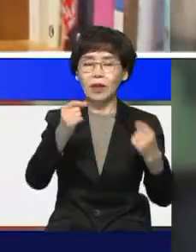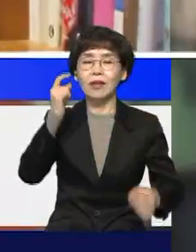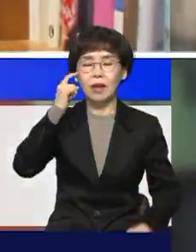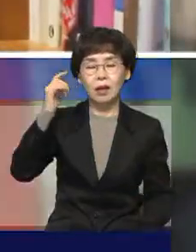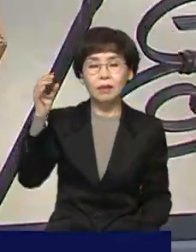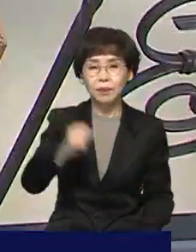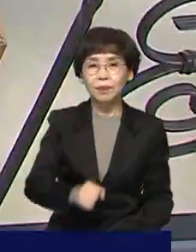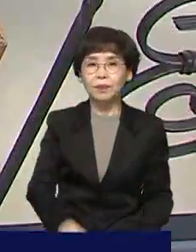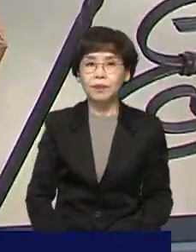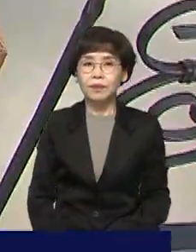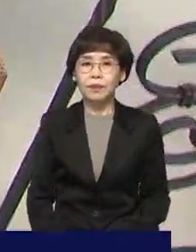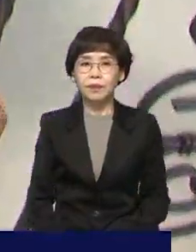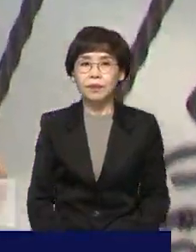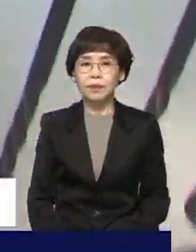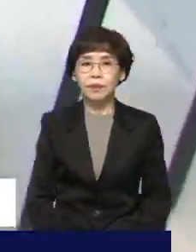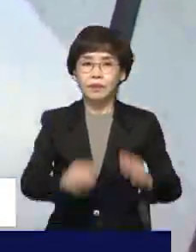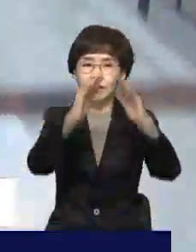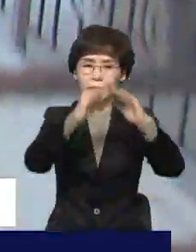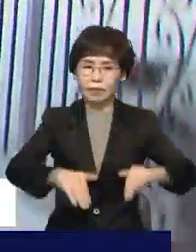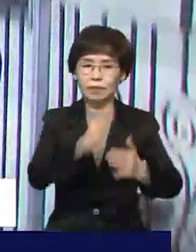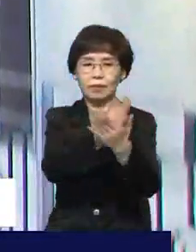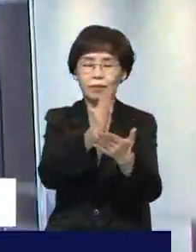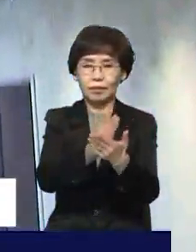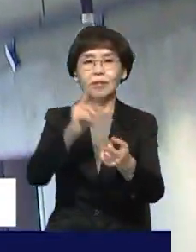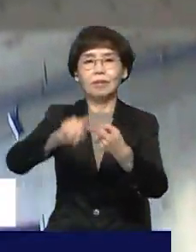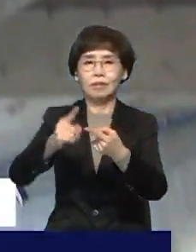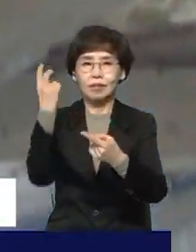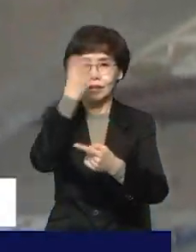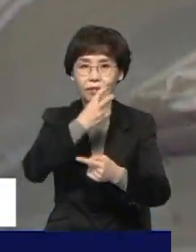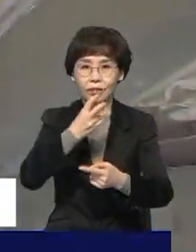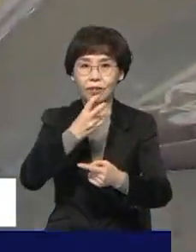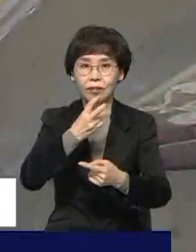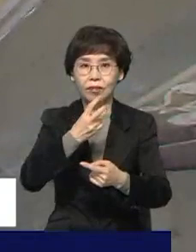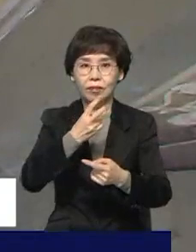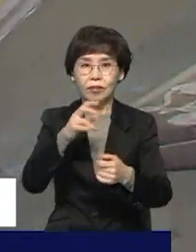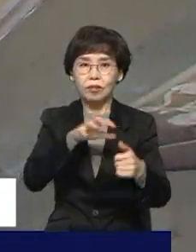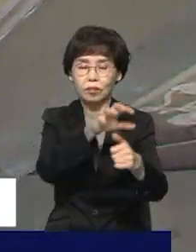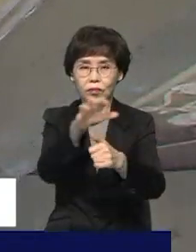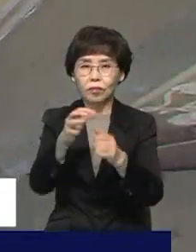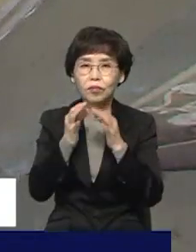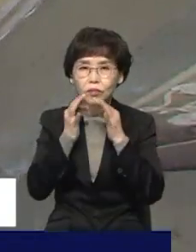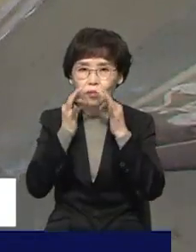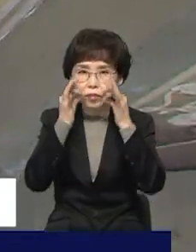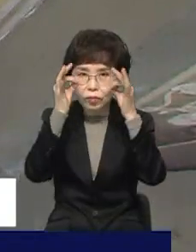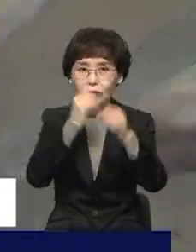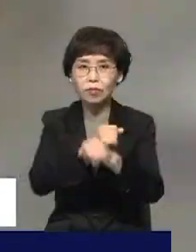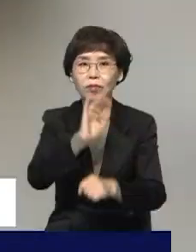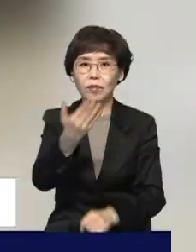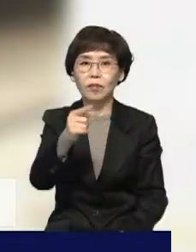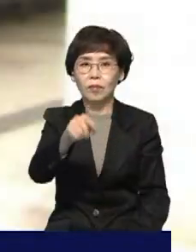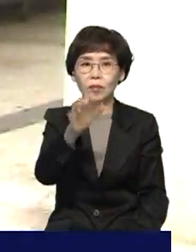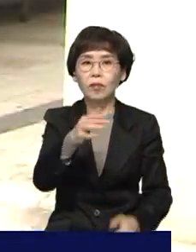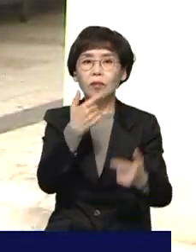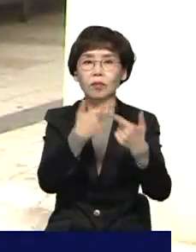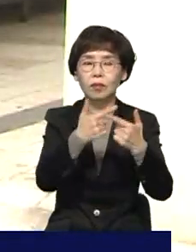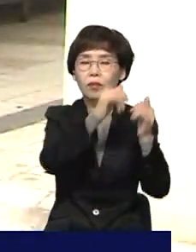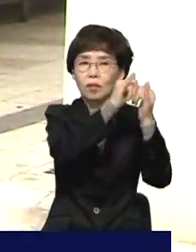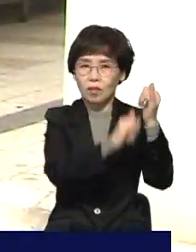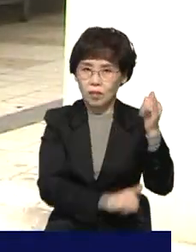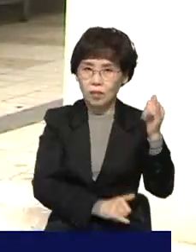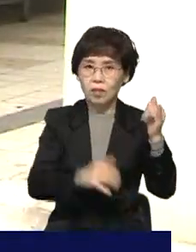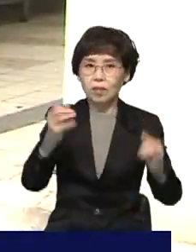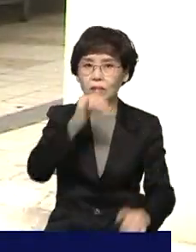가지고 철거 대신 보존을 택한 건물주의 노력으로 탄생하게 된 아테네 학당은 부산의 역사를